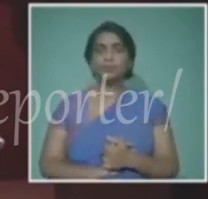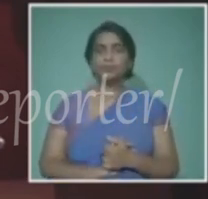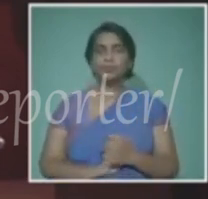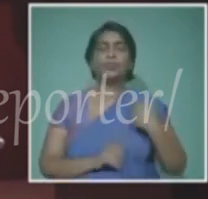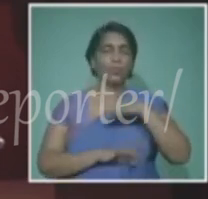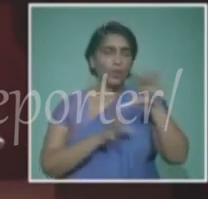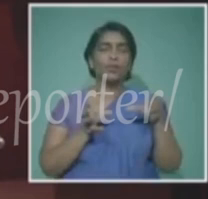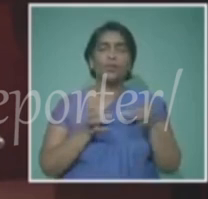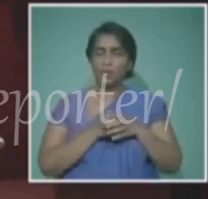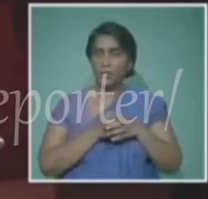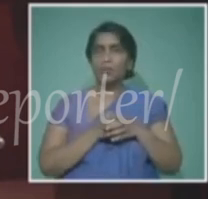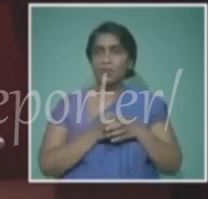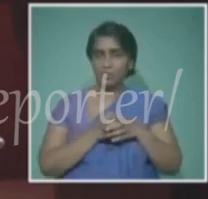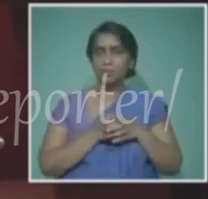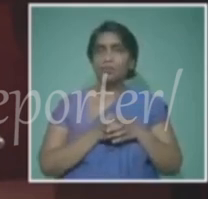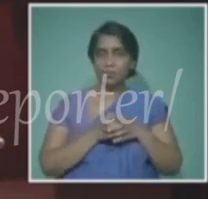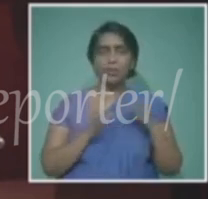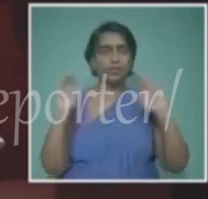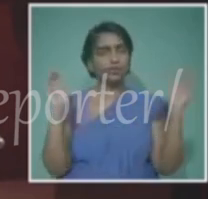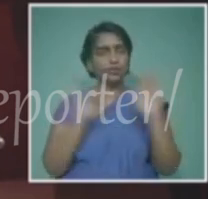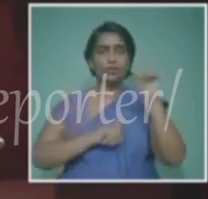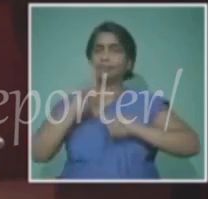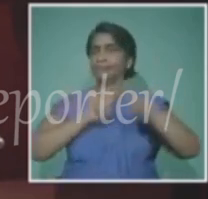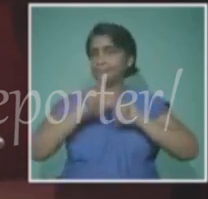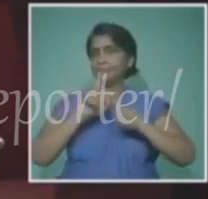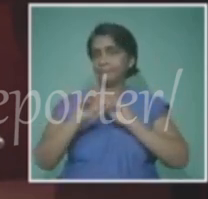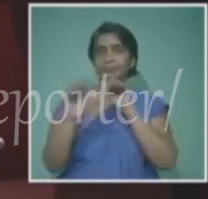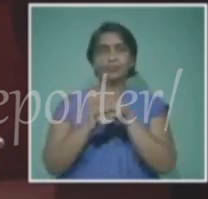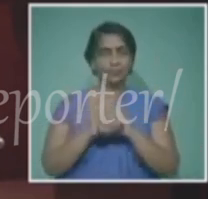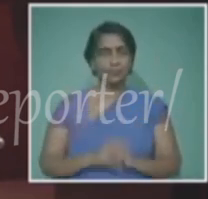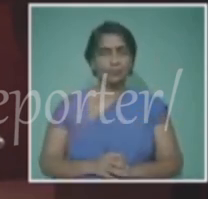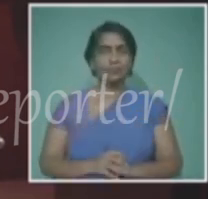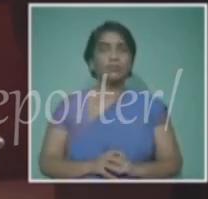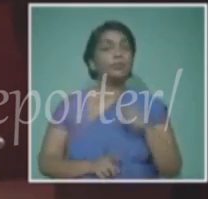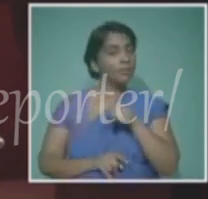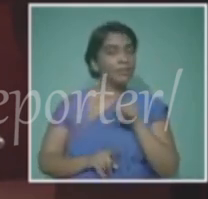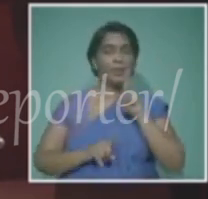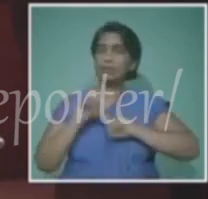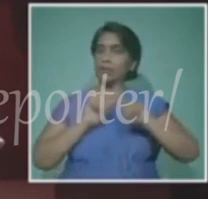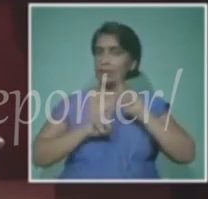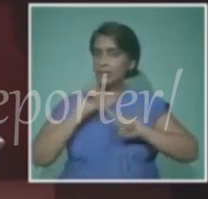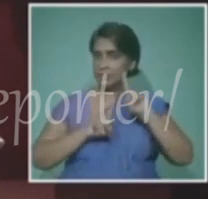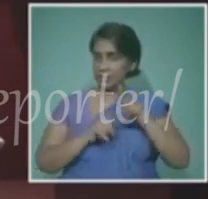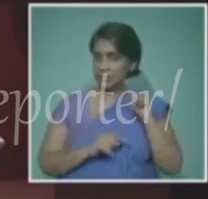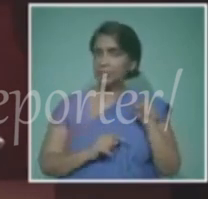අපි ඔක්කොම ඉතාමත්ම කෙටි සාකච්ඡාවක් කරා. ඒ සාකච්ඡාවේදී